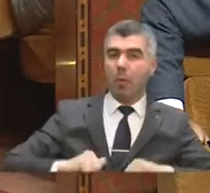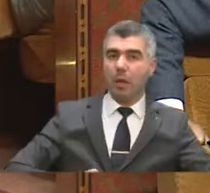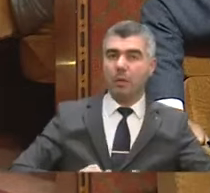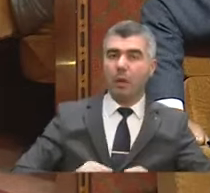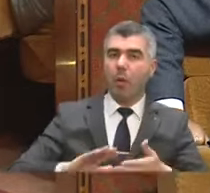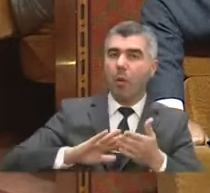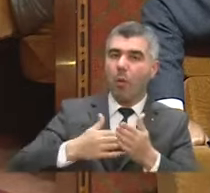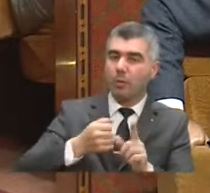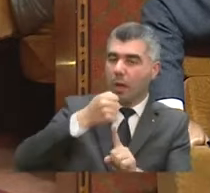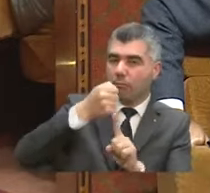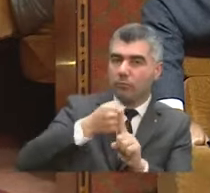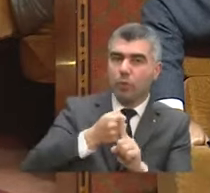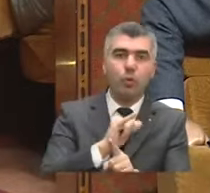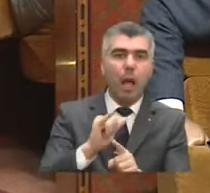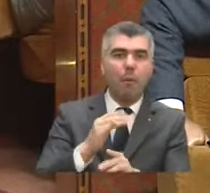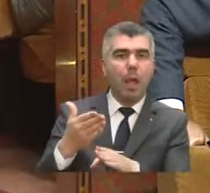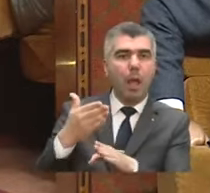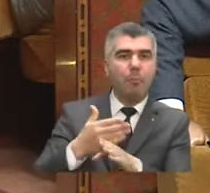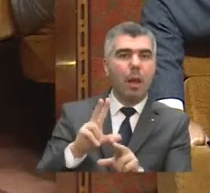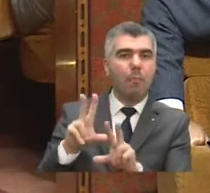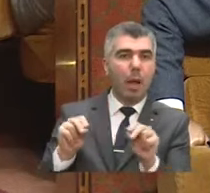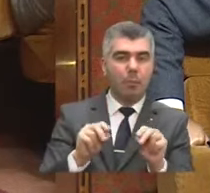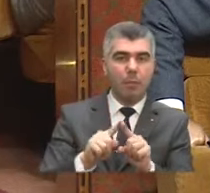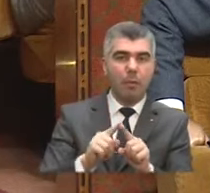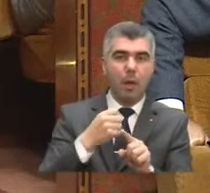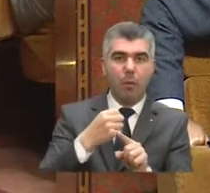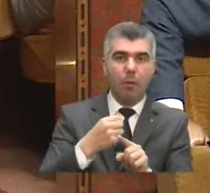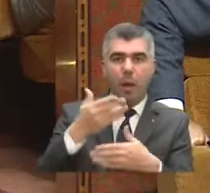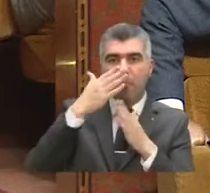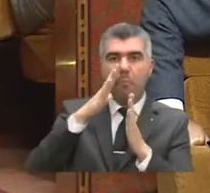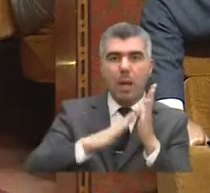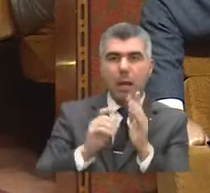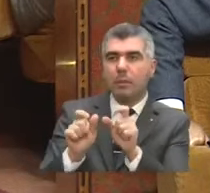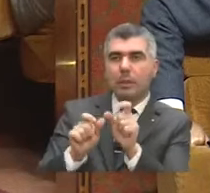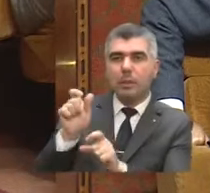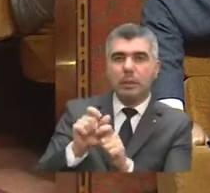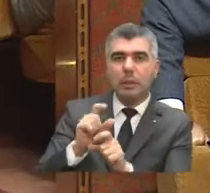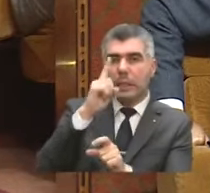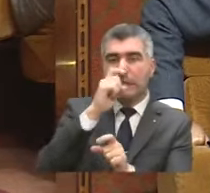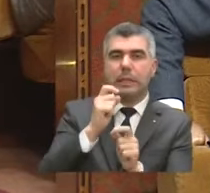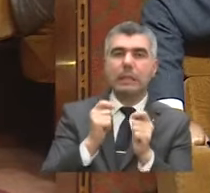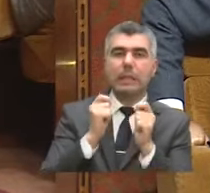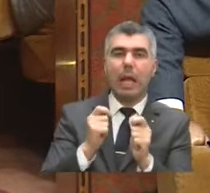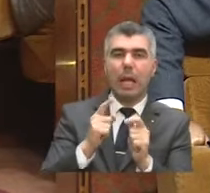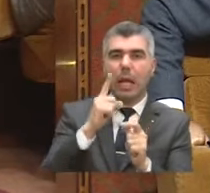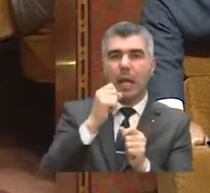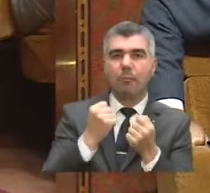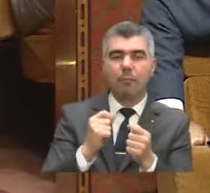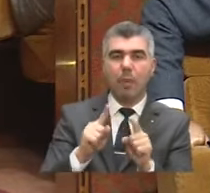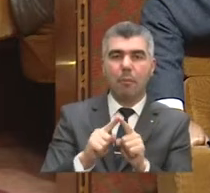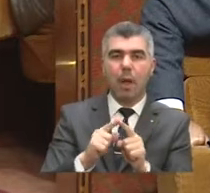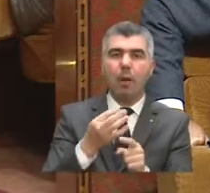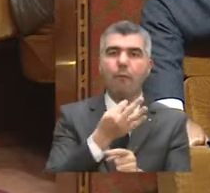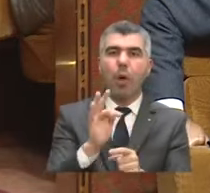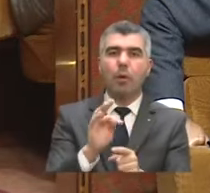مقابل هذه الإنجازات الغير المسبوقة في الأمازيغية، كتبقى معاناة المواطنين مع تغول اللغة الفرنسية في المعاملات